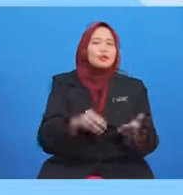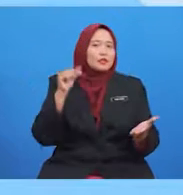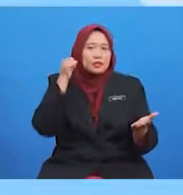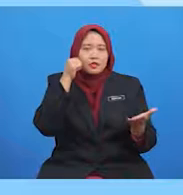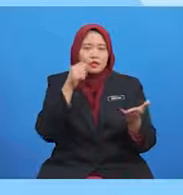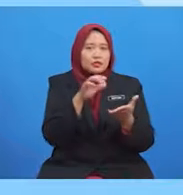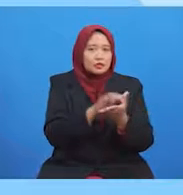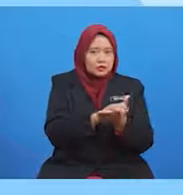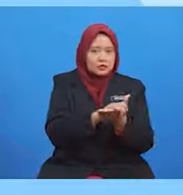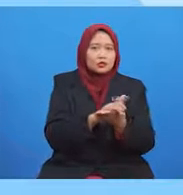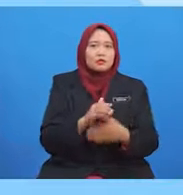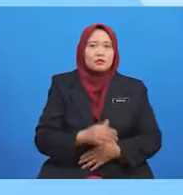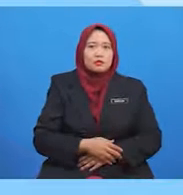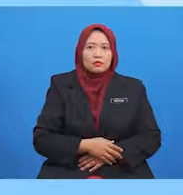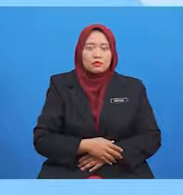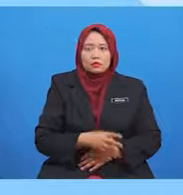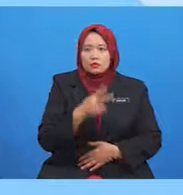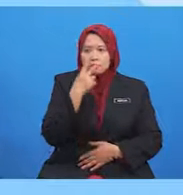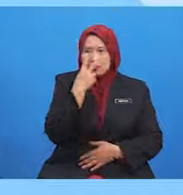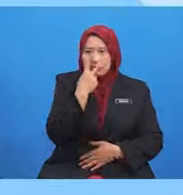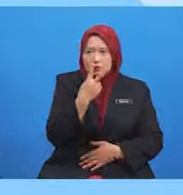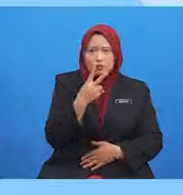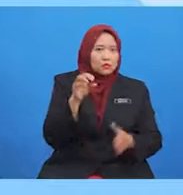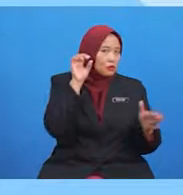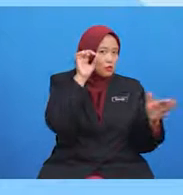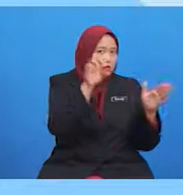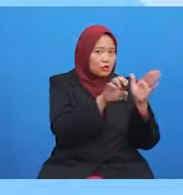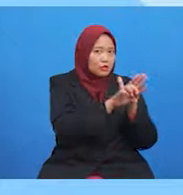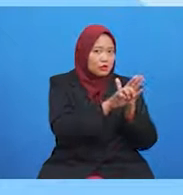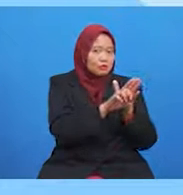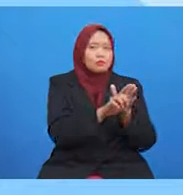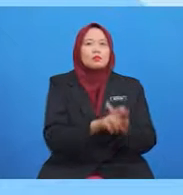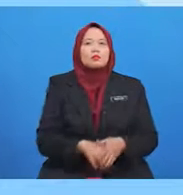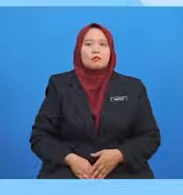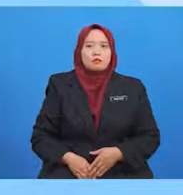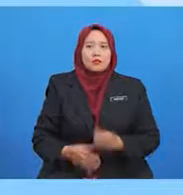Berikut dipaparkan gambar foto sinar X tangan isterinya.